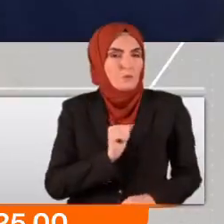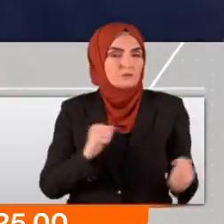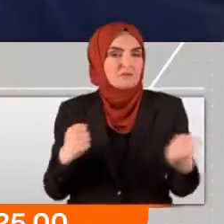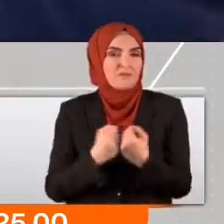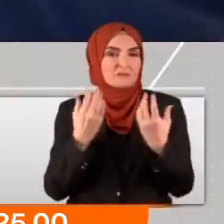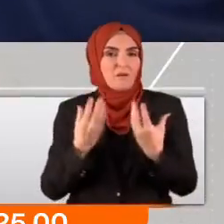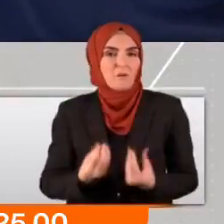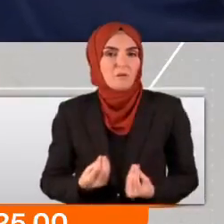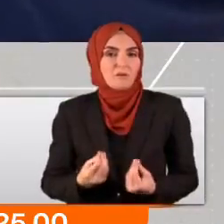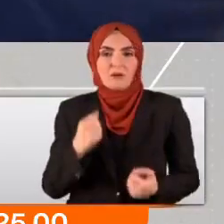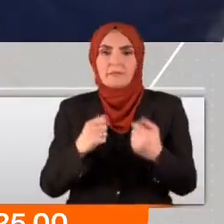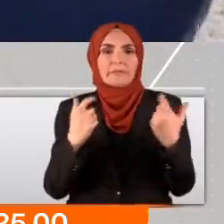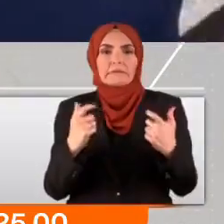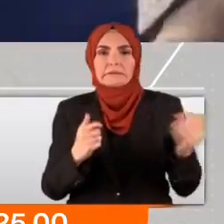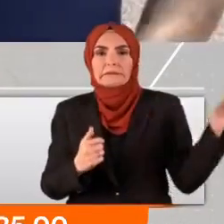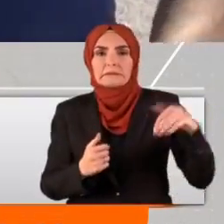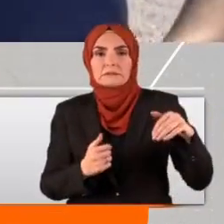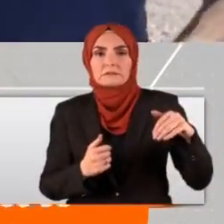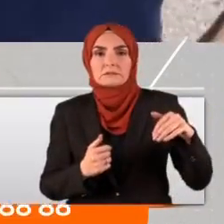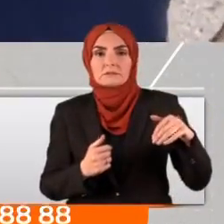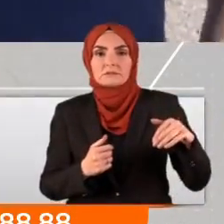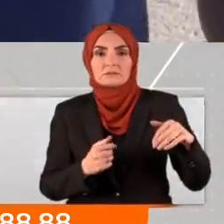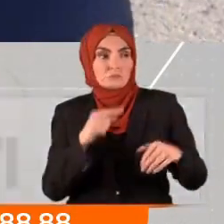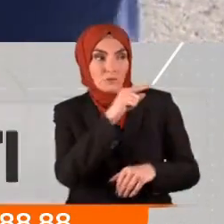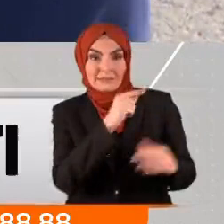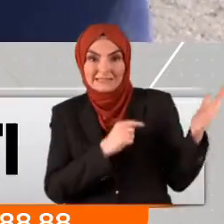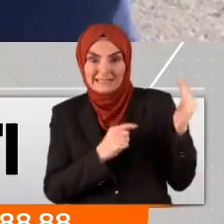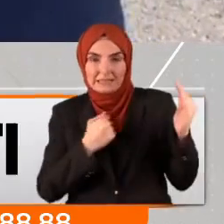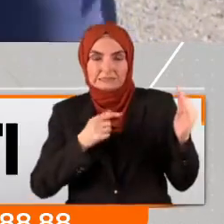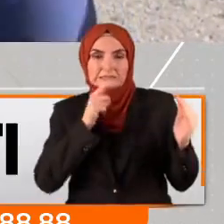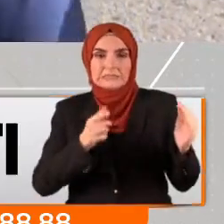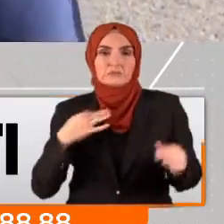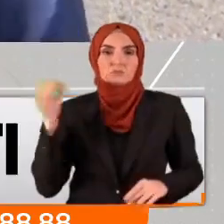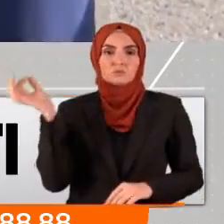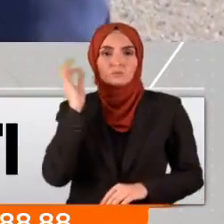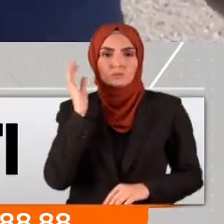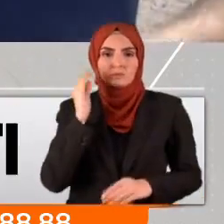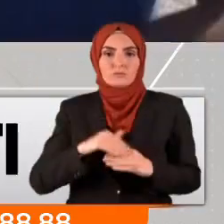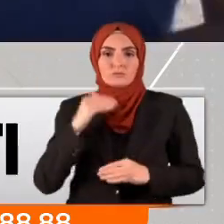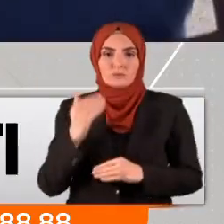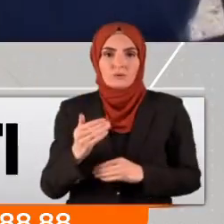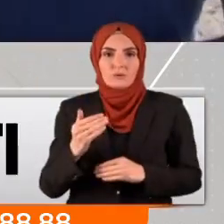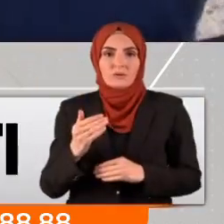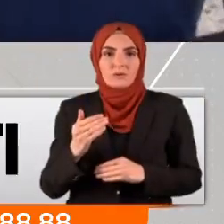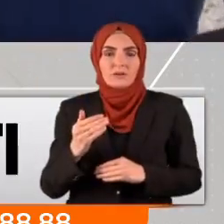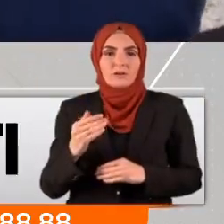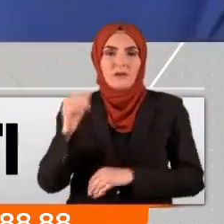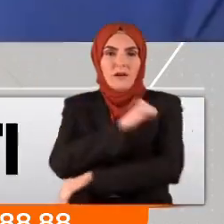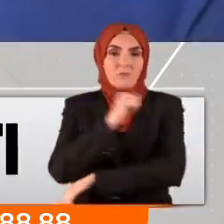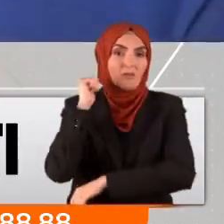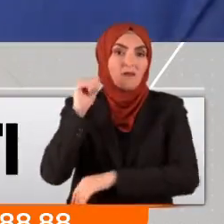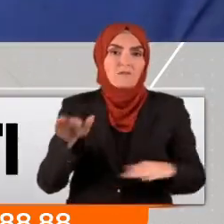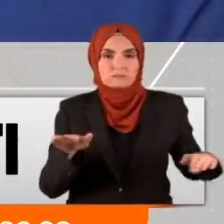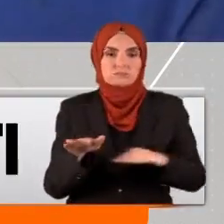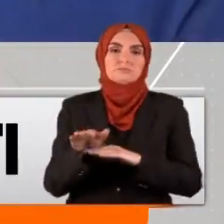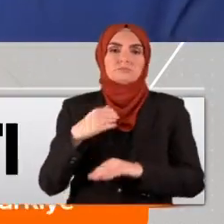Araç nereden geldi? Yukarıdan gelirken sesi duydum ben sadece. Sesten sonra direkt arabanın arkasına girdiğini gördüm zaten. Fren